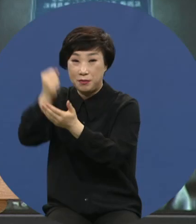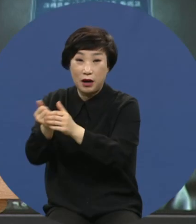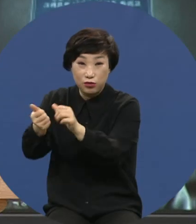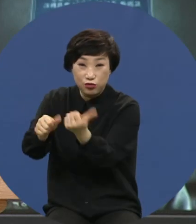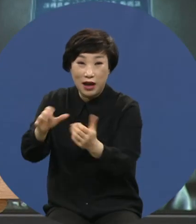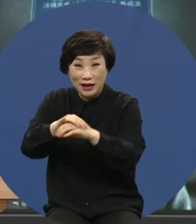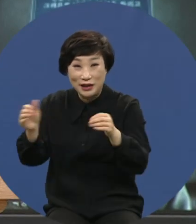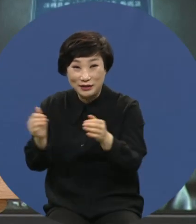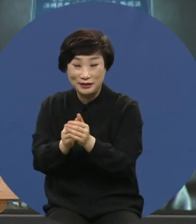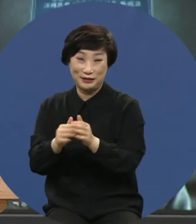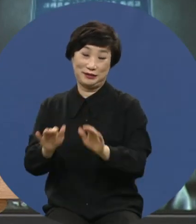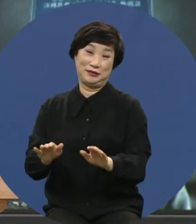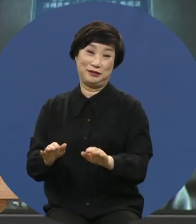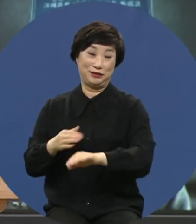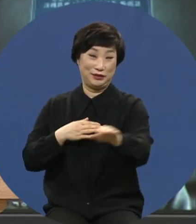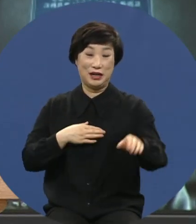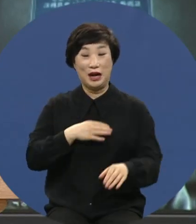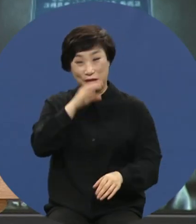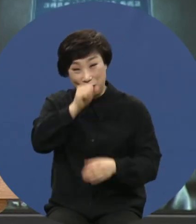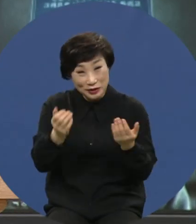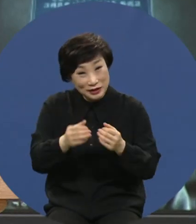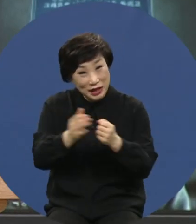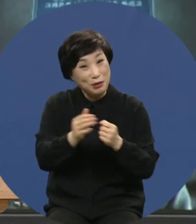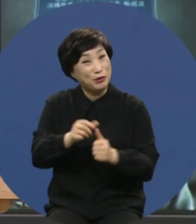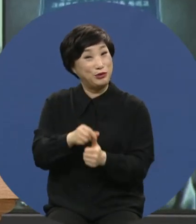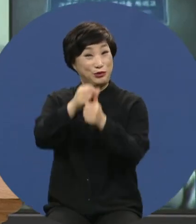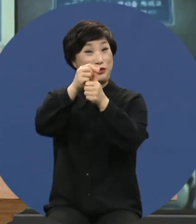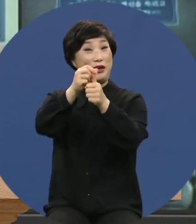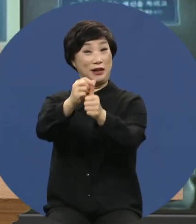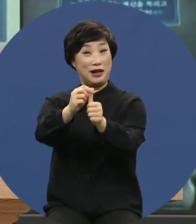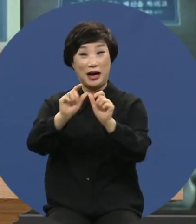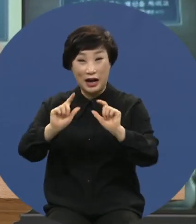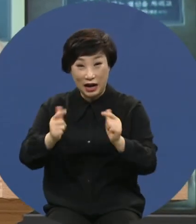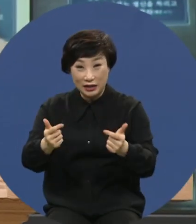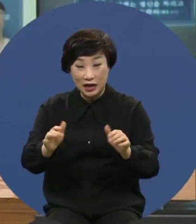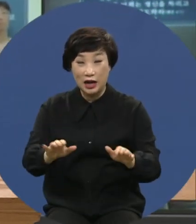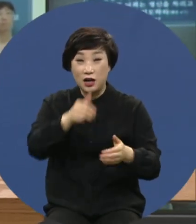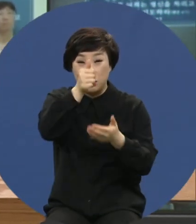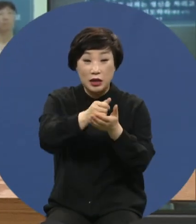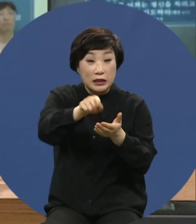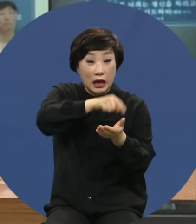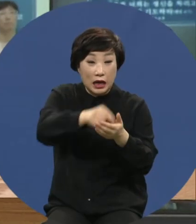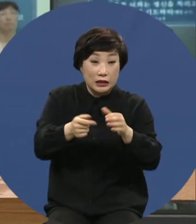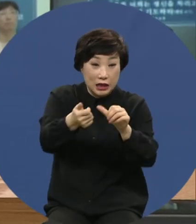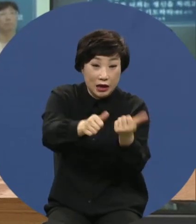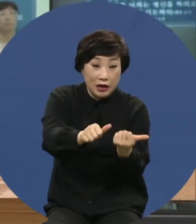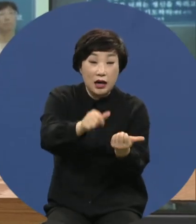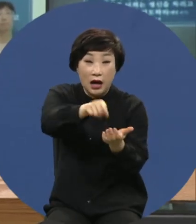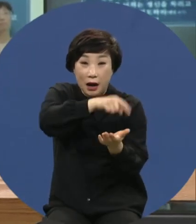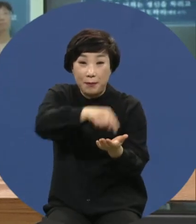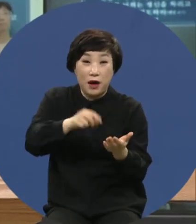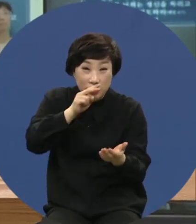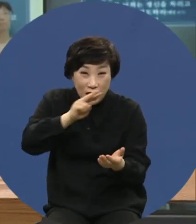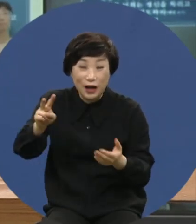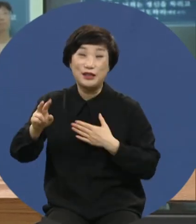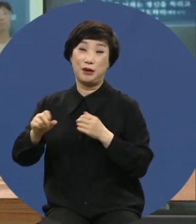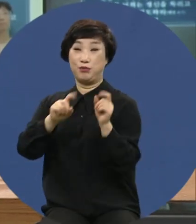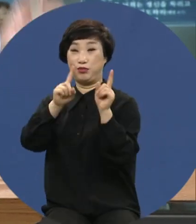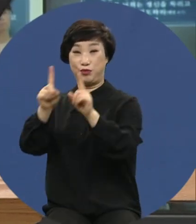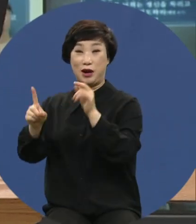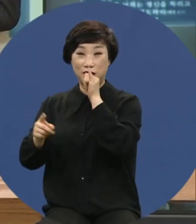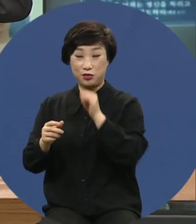해결했으니 선덕으로 구원받는 것이 아니라 죄값은 사망을 갚아줘야 나는 부활이